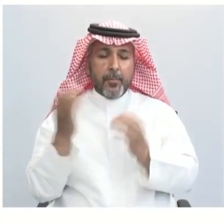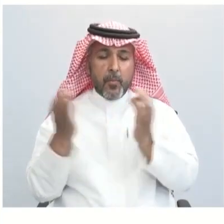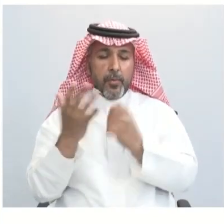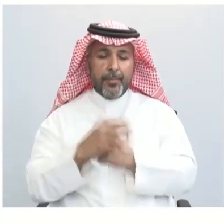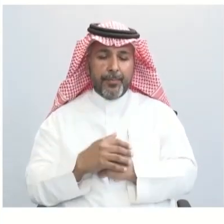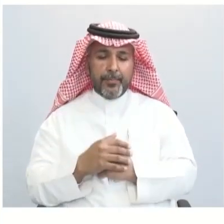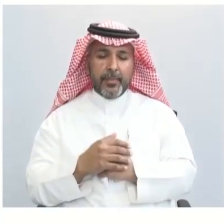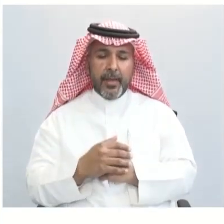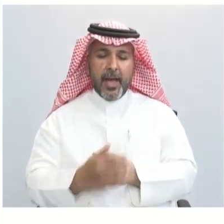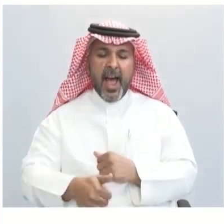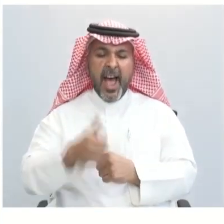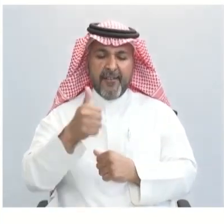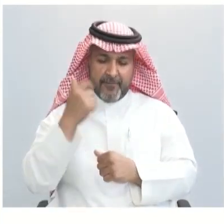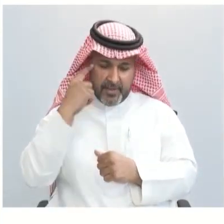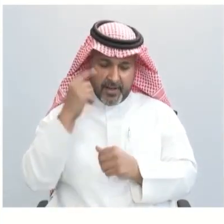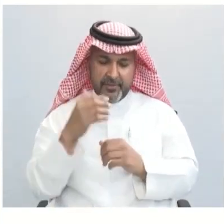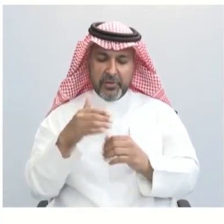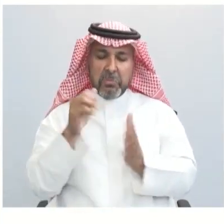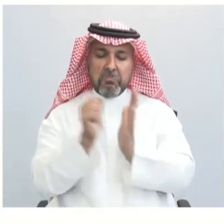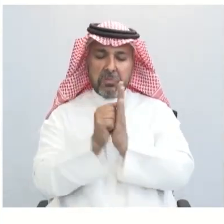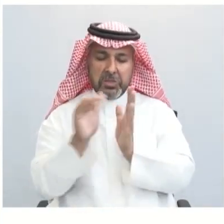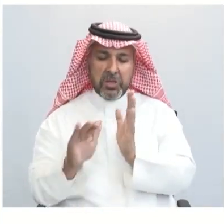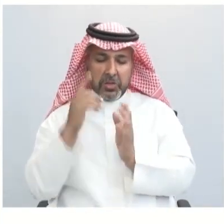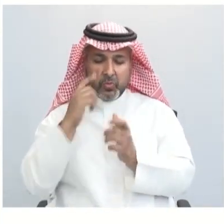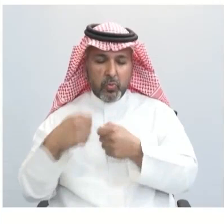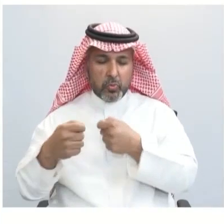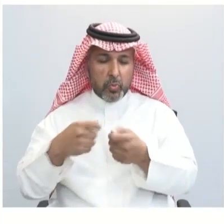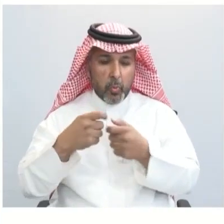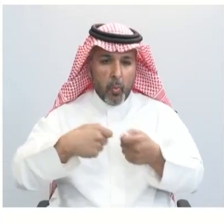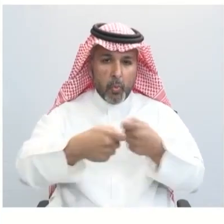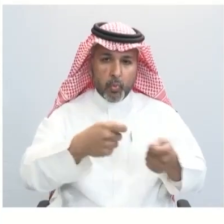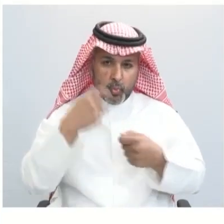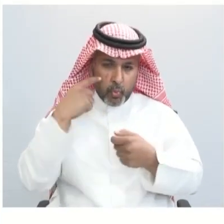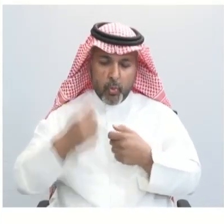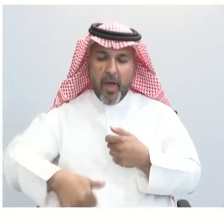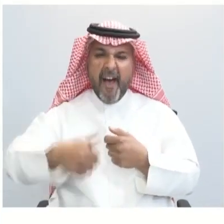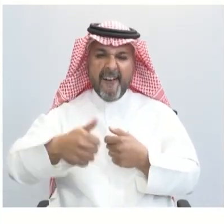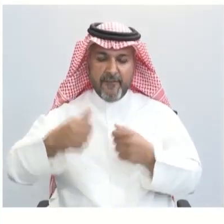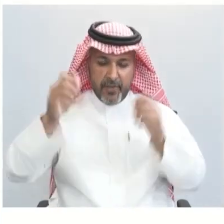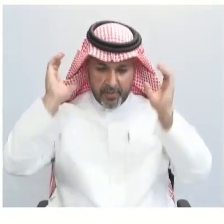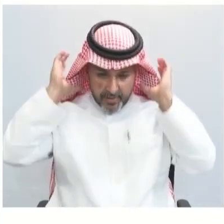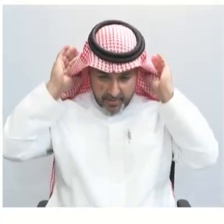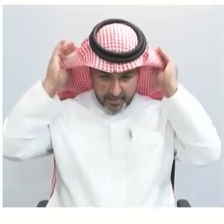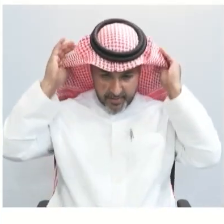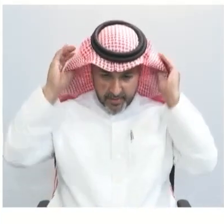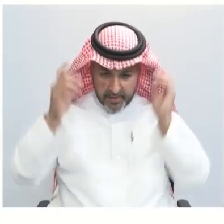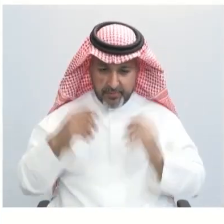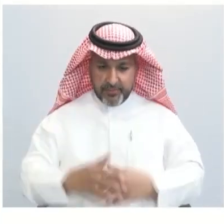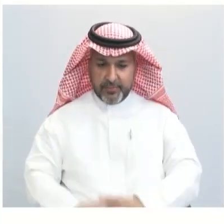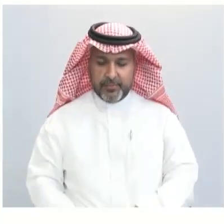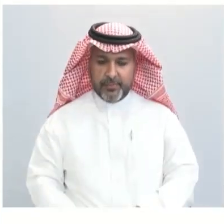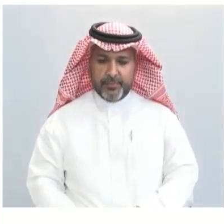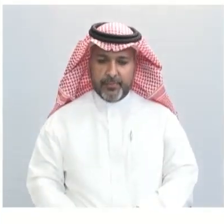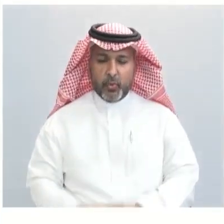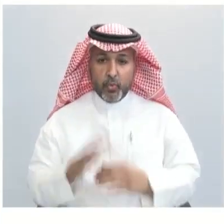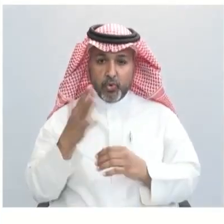بطريقة شخصية، بالإضافة إلى زيادة المبيعات بتكلفة مقبولة وإطلاع العملاء على التحديثات